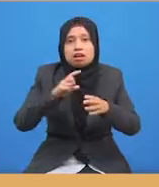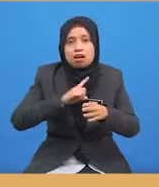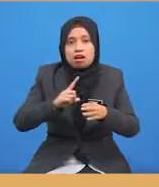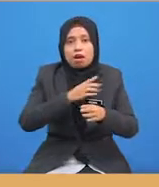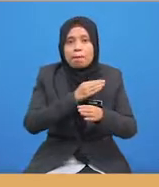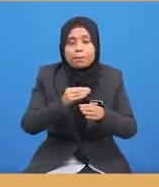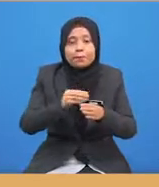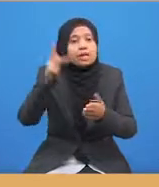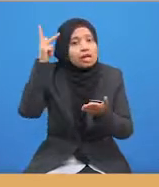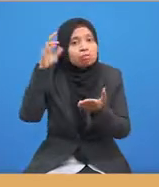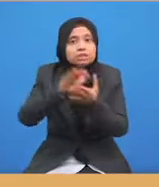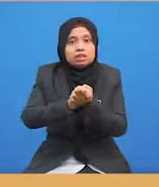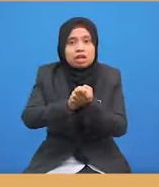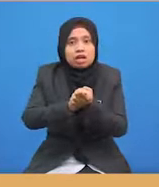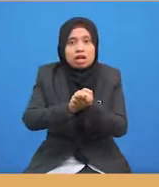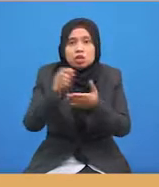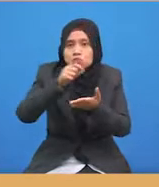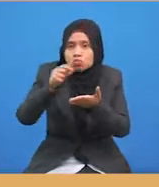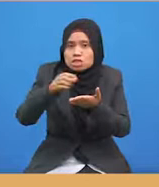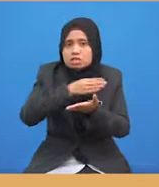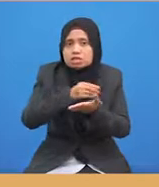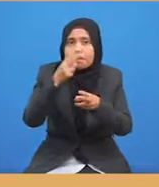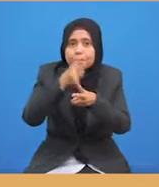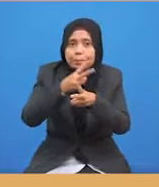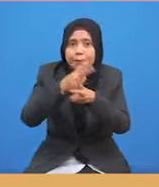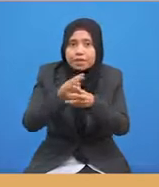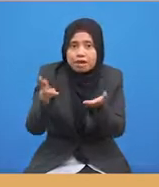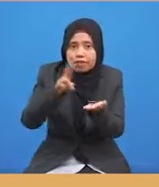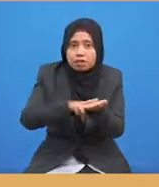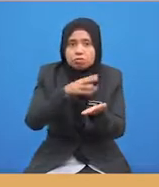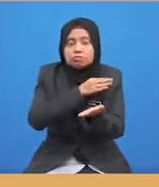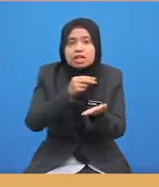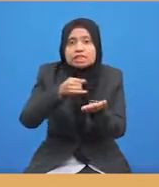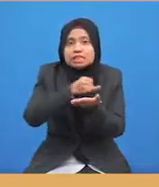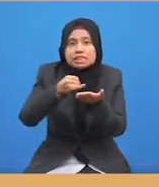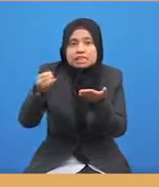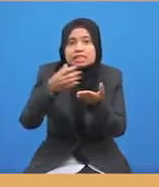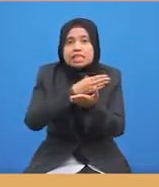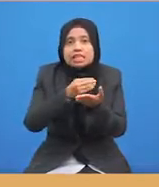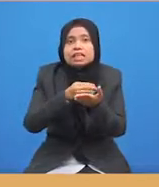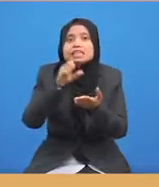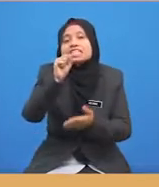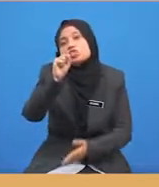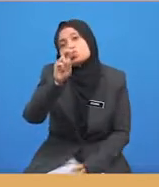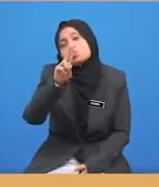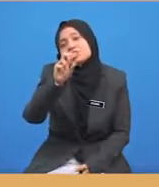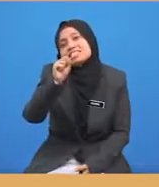dan kepercayaan, tulisan dan penyimpanan rekod, serta kesenian dan